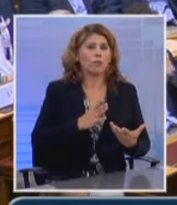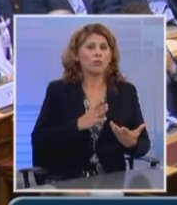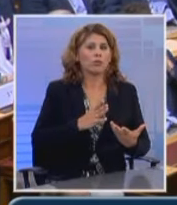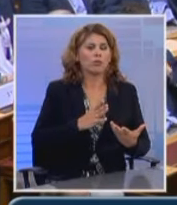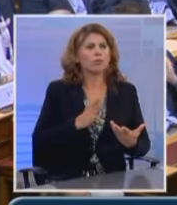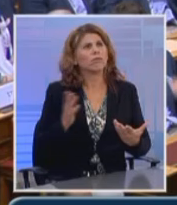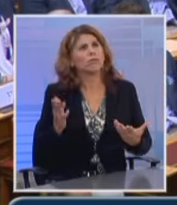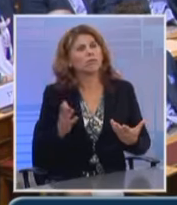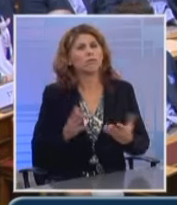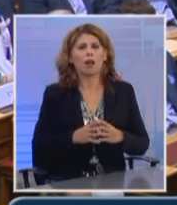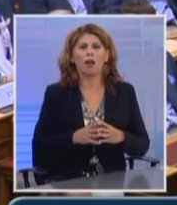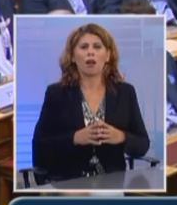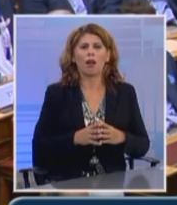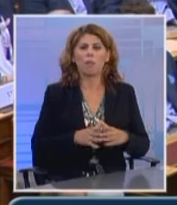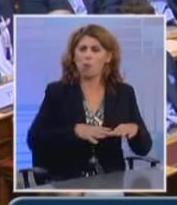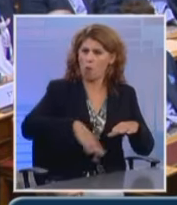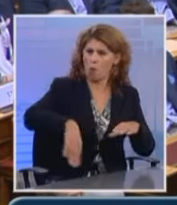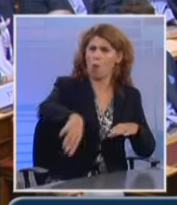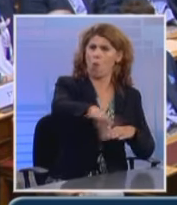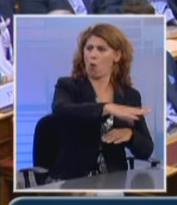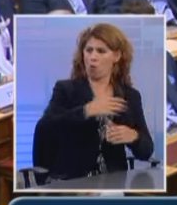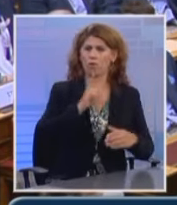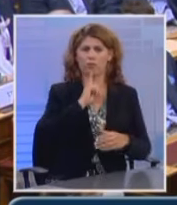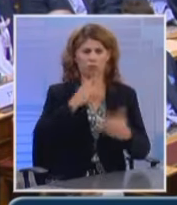όλους τους υπόλοιπους σαν και εμάς,